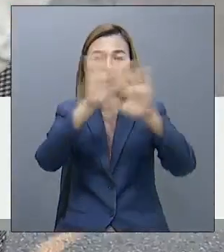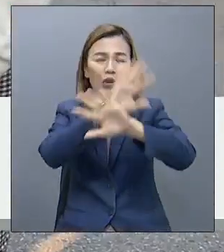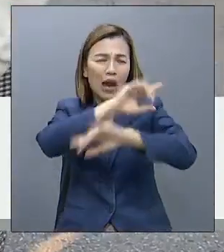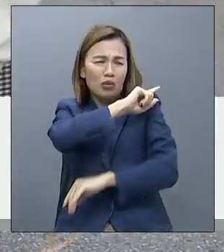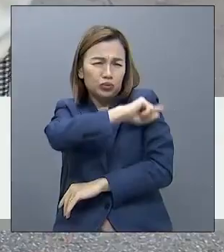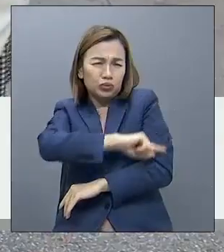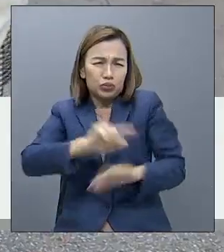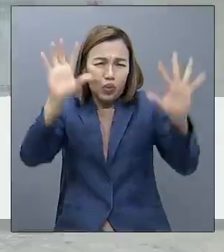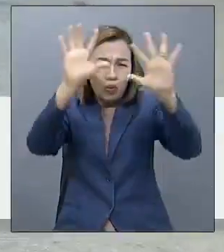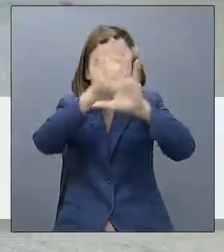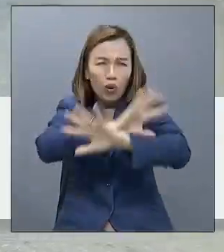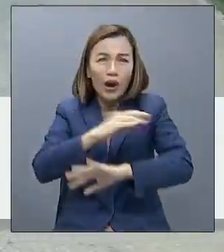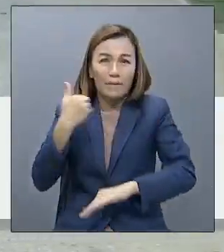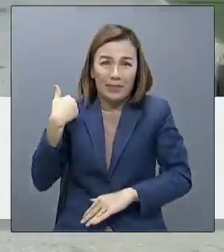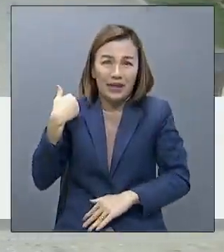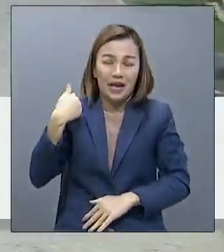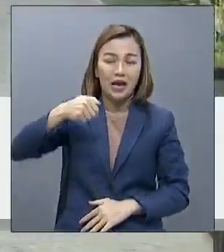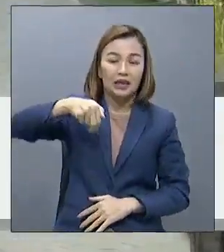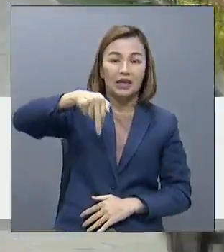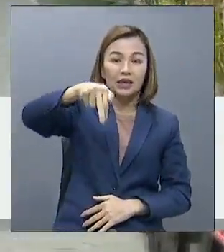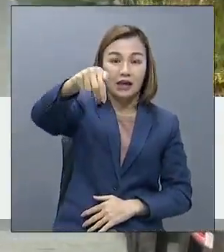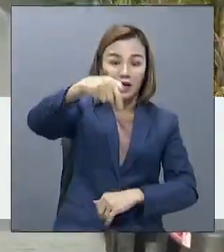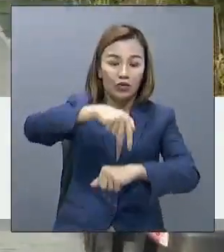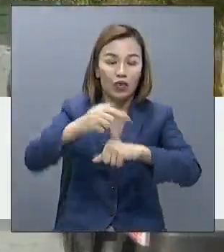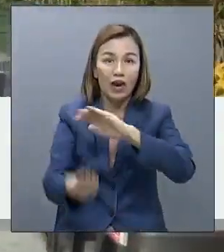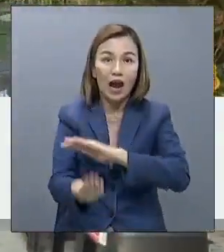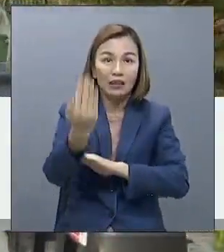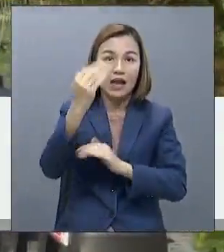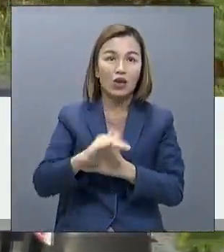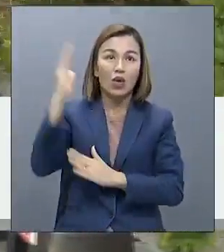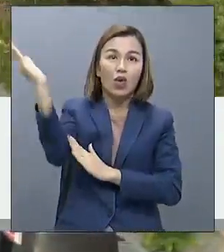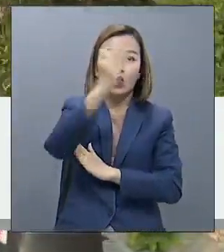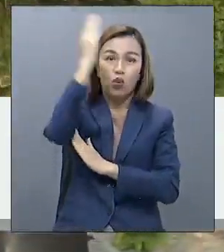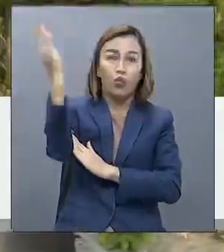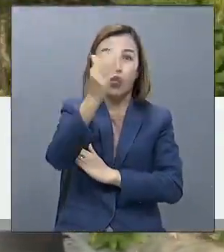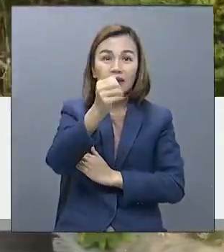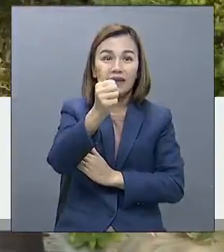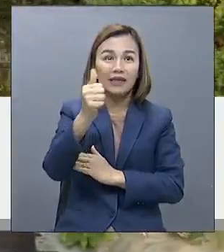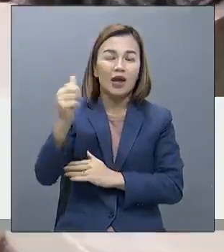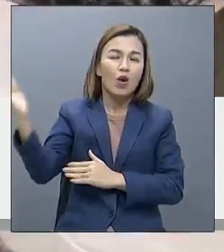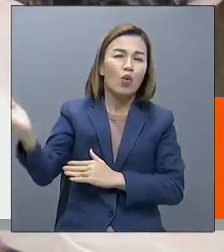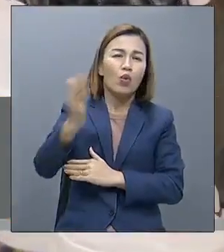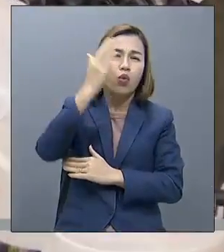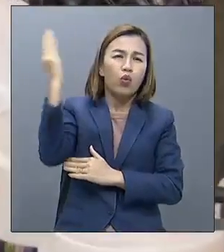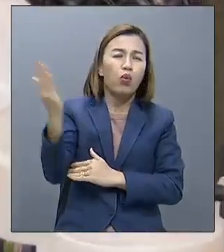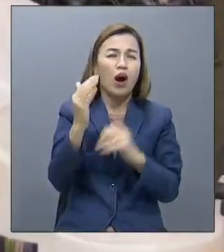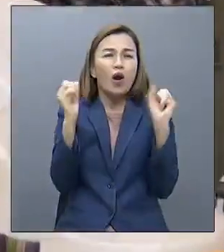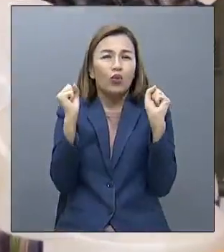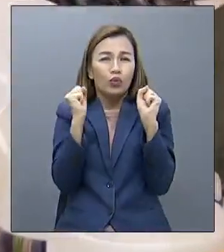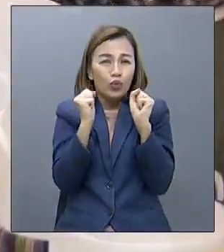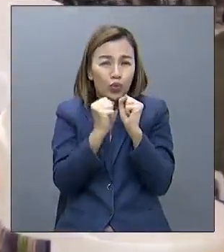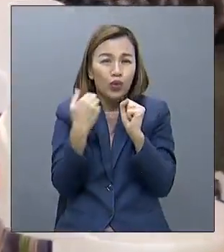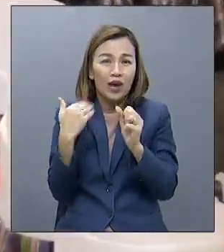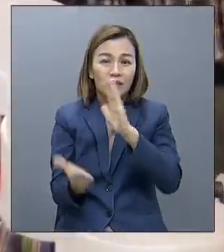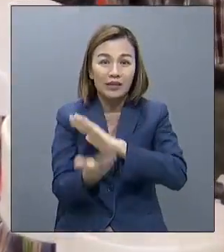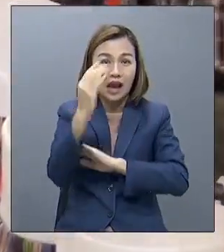นบรรยากาศถนนคนเดินเชียงคานเช้าวันนี้อากาศดีนะคะแล้วก็มีลมหนาวเย็นพัดอ่อนๆทำให้นักท่องเที่ยวตื่นเช้